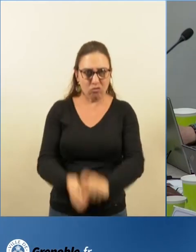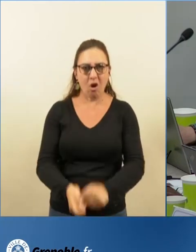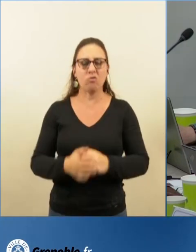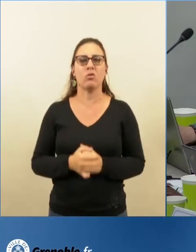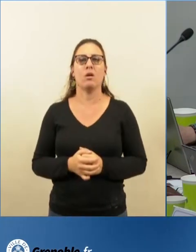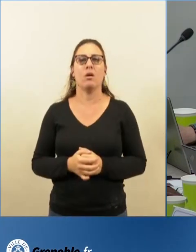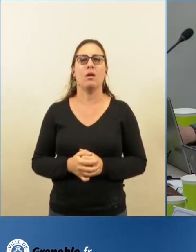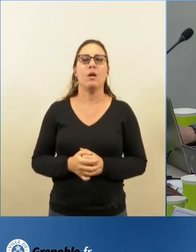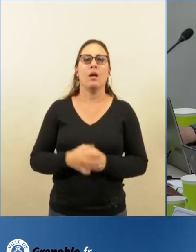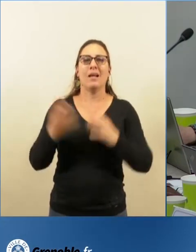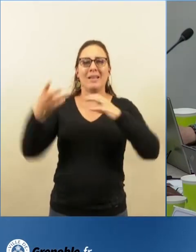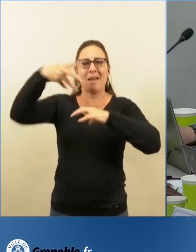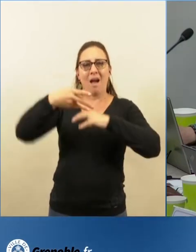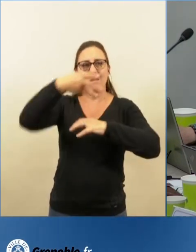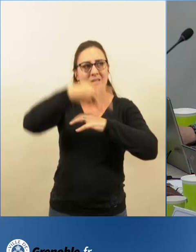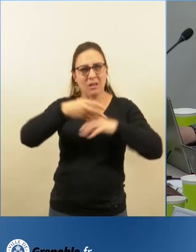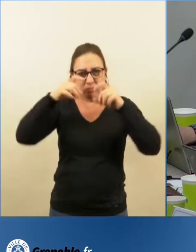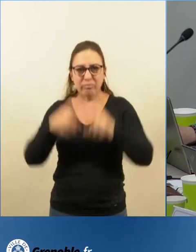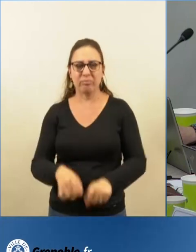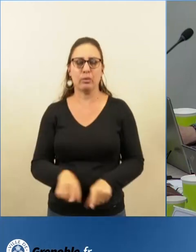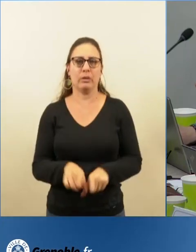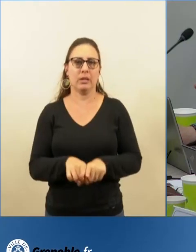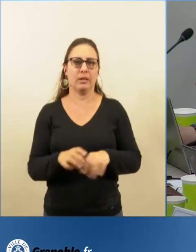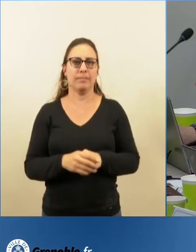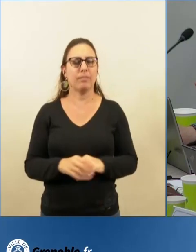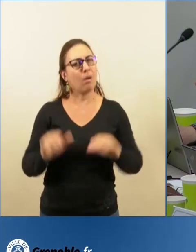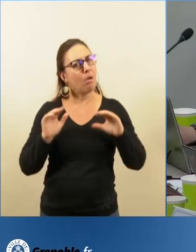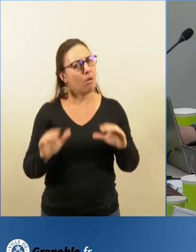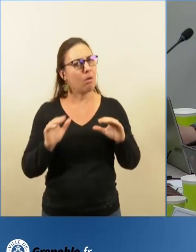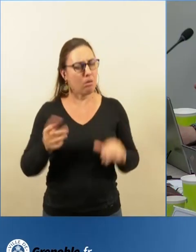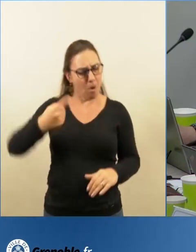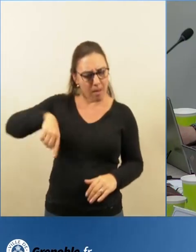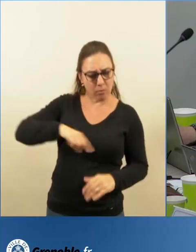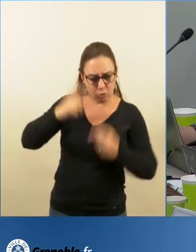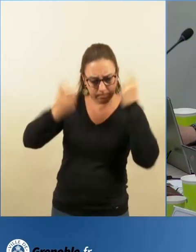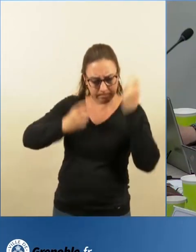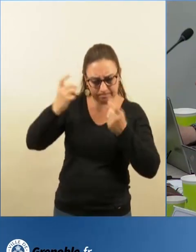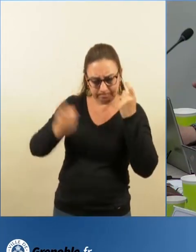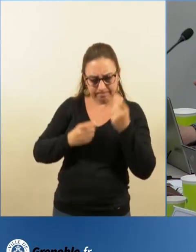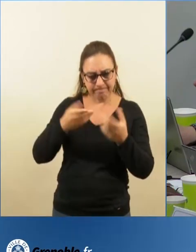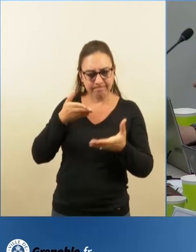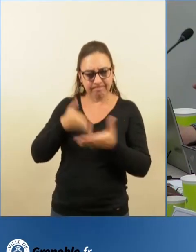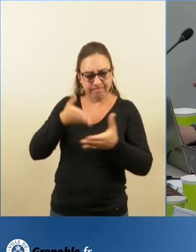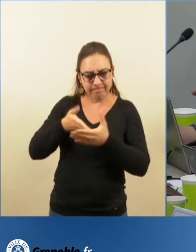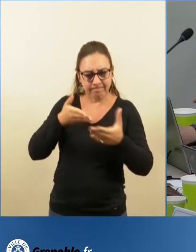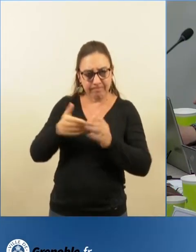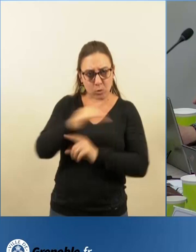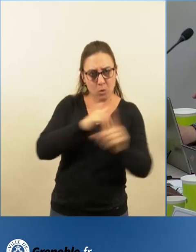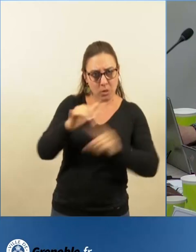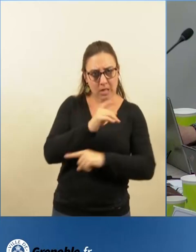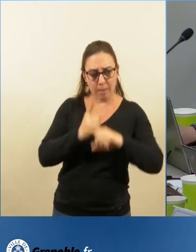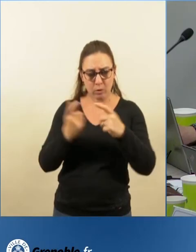les missions des gaz à effet de serre pour autant nous nous devons de prendre en compte les difficultés financières et sociales que rencontrent